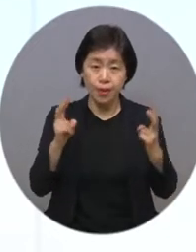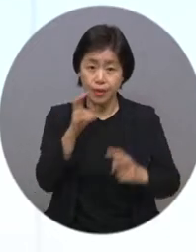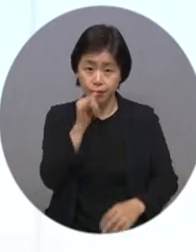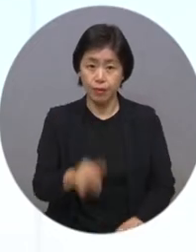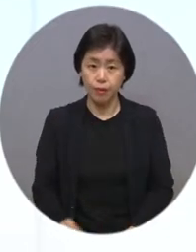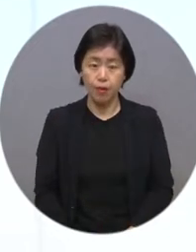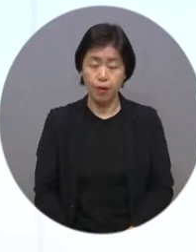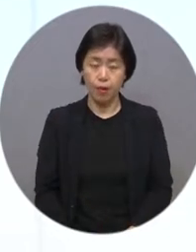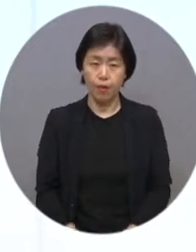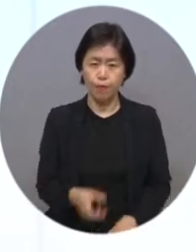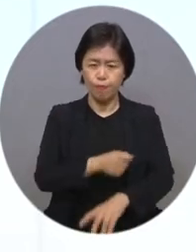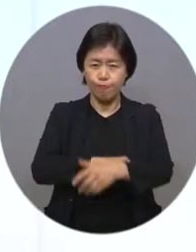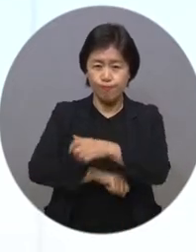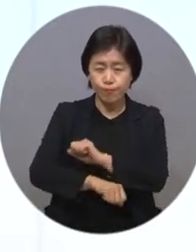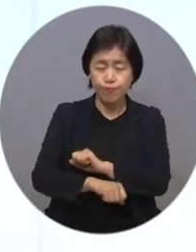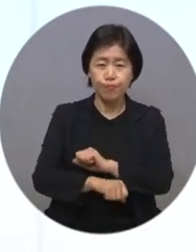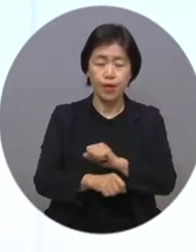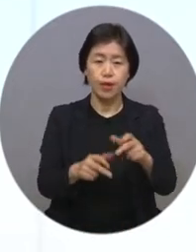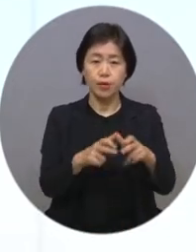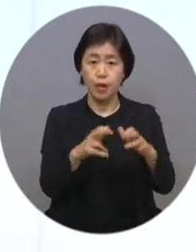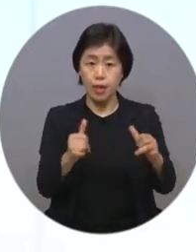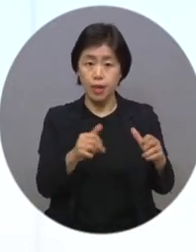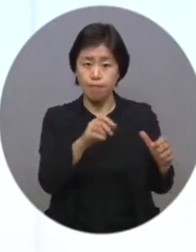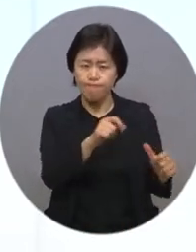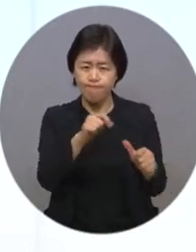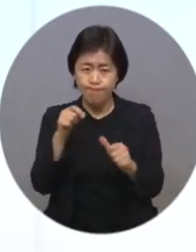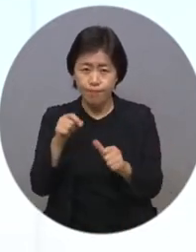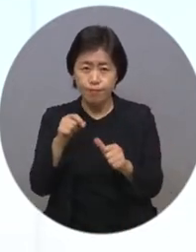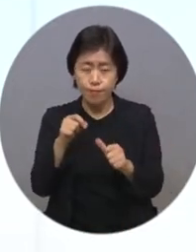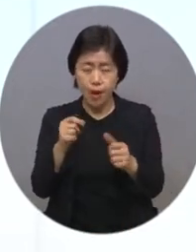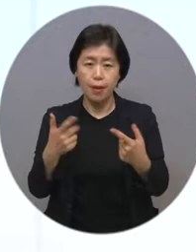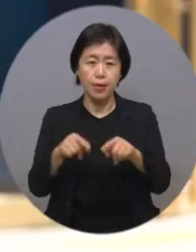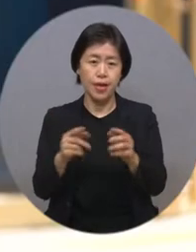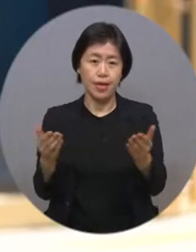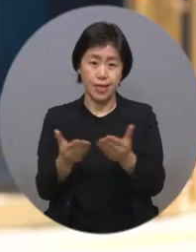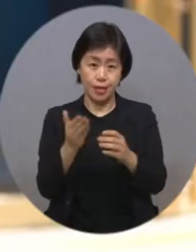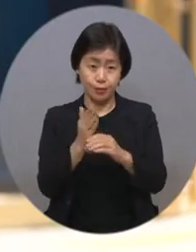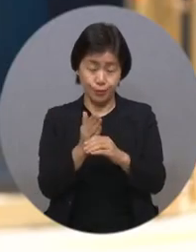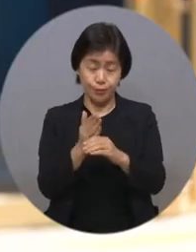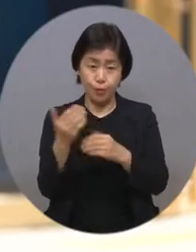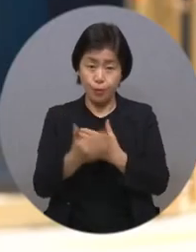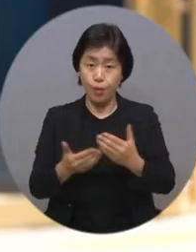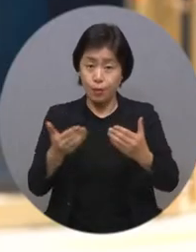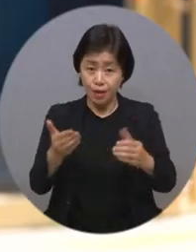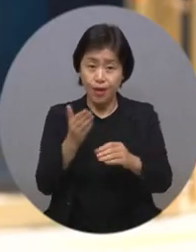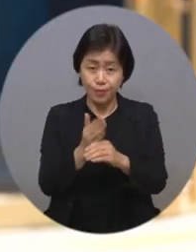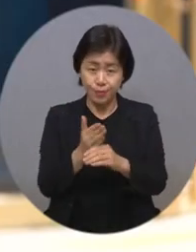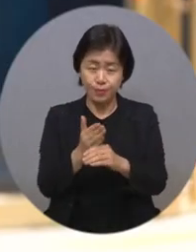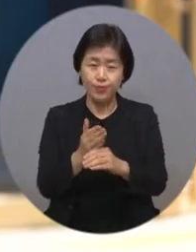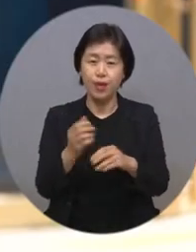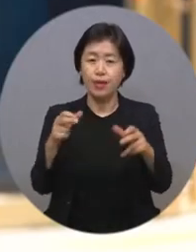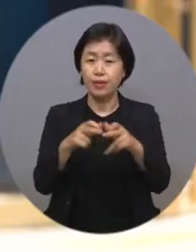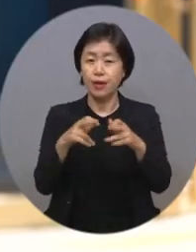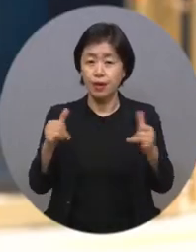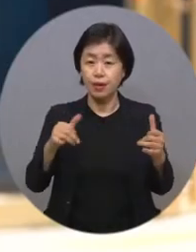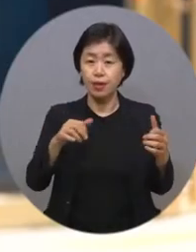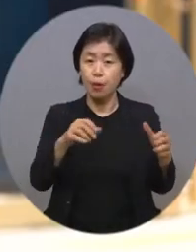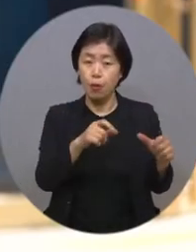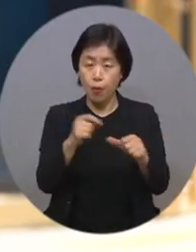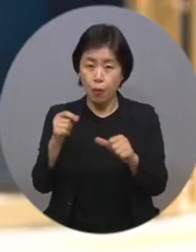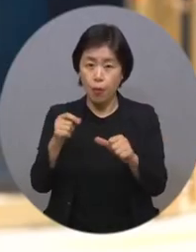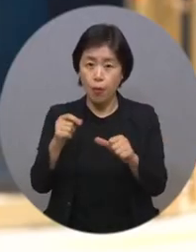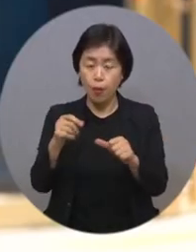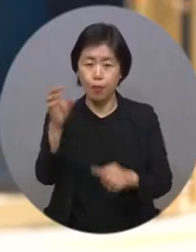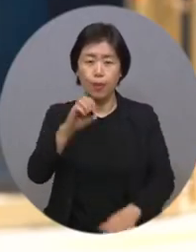고용과 다양한 봉사활동을 통해 나눔을 실천하고 있는데요. 장애인 고용률 1위 기업 선정이라는 아주